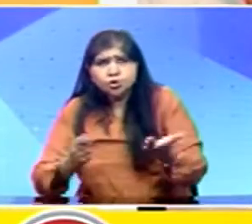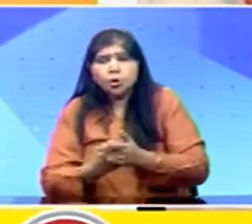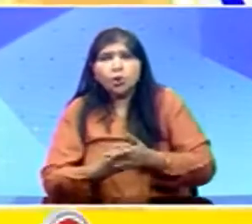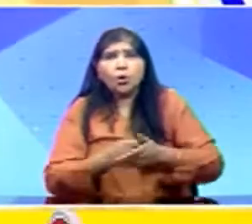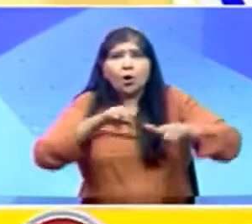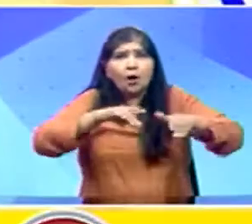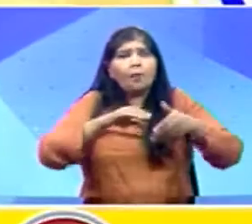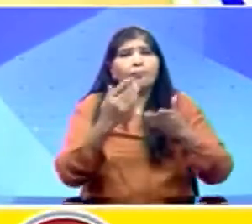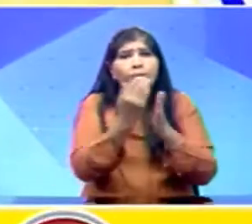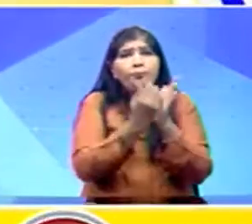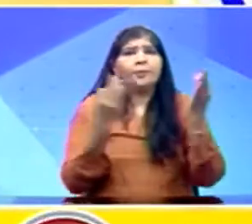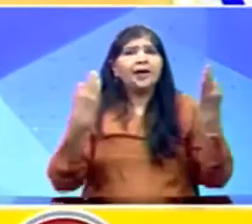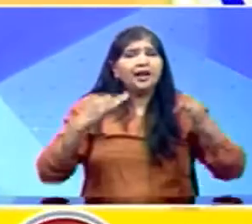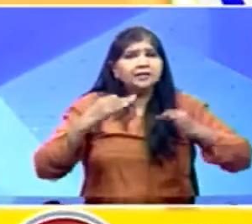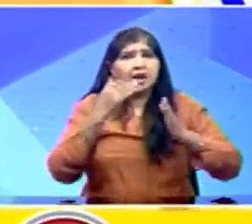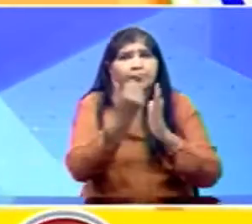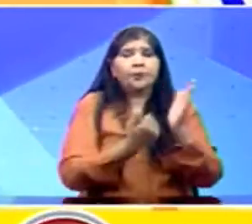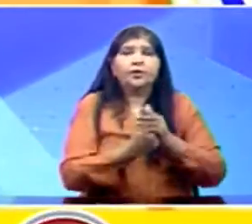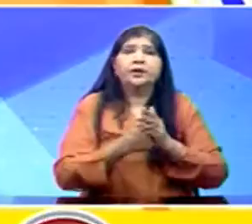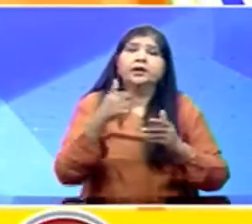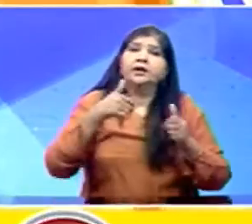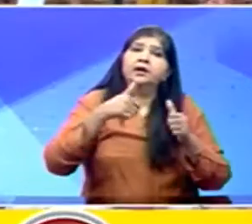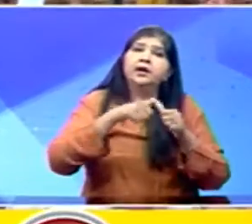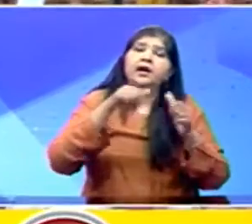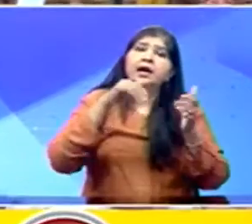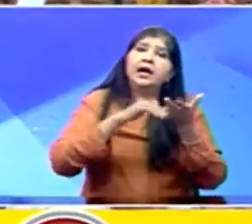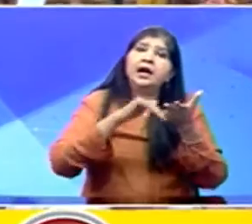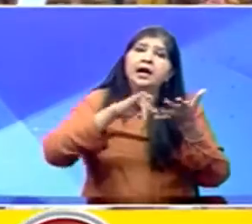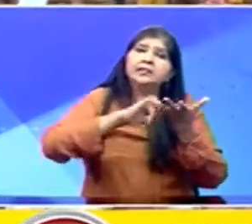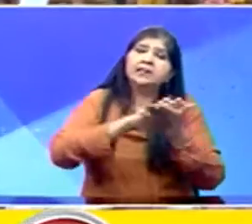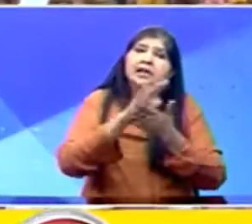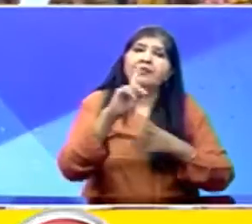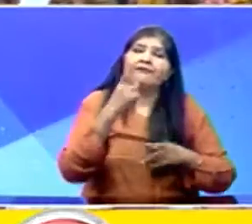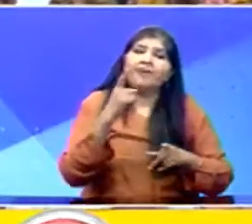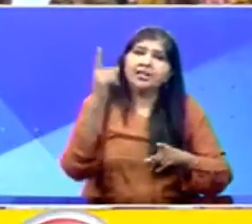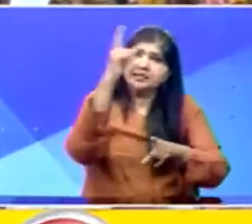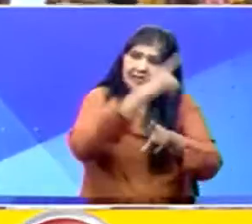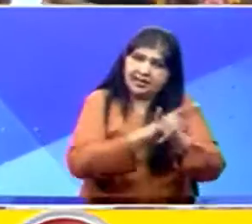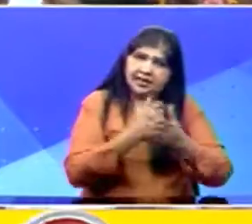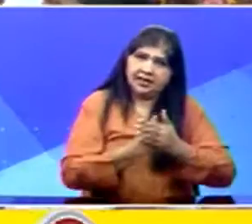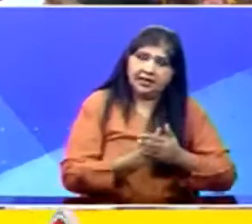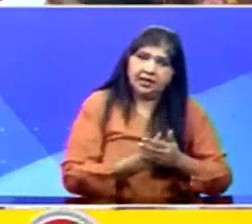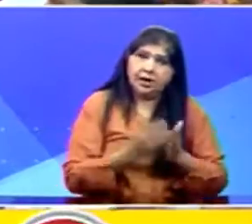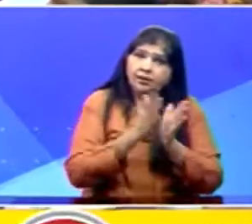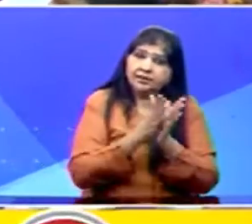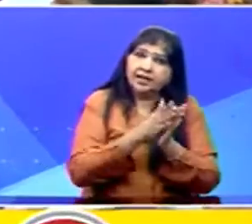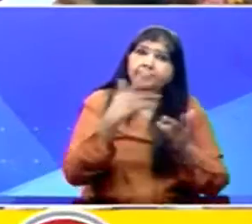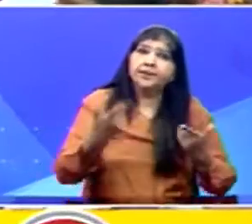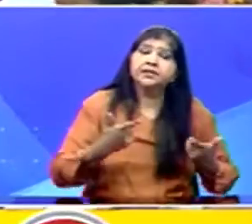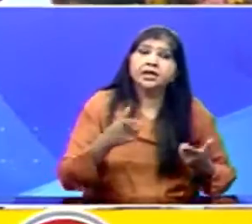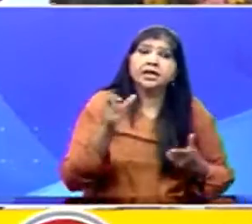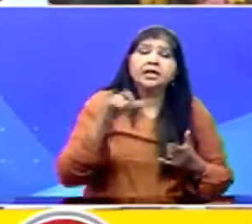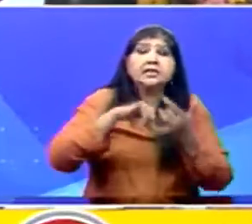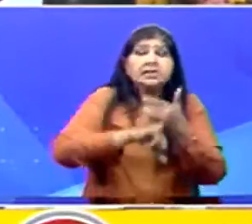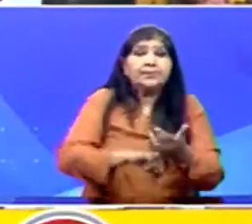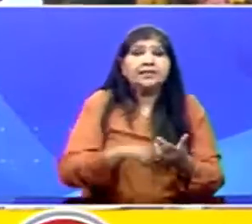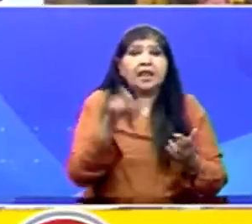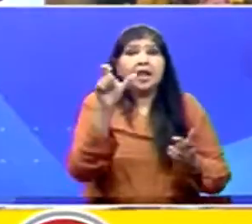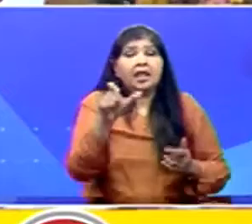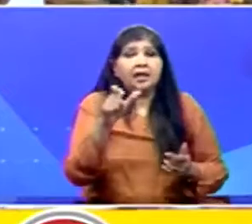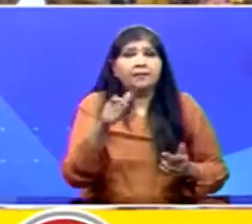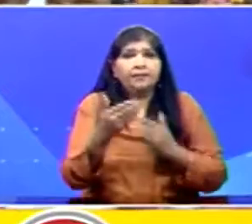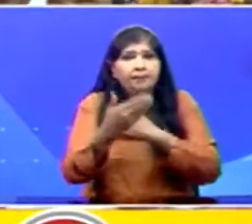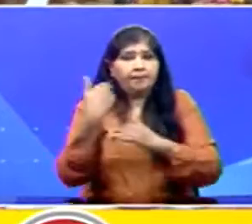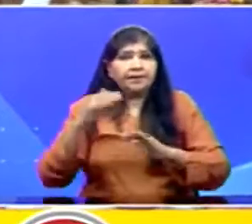आयोजन का नाम है आशारष्य प्रथम दिवसे उत्सव को ये खास नाम देने के पीछे भी एक बज़े